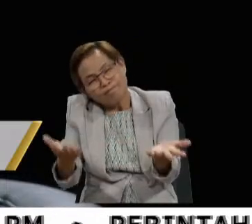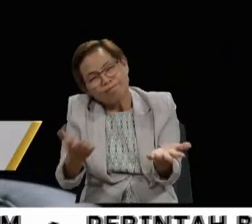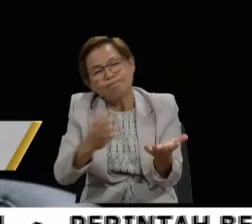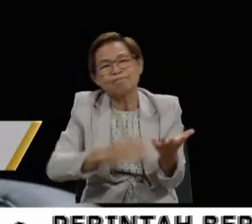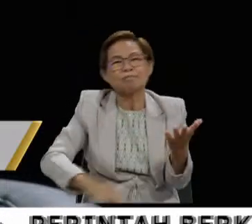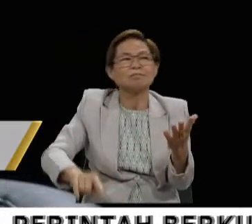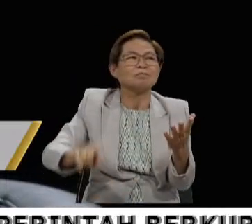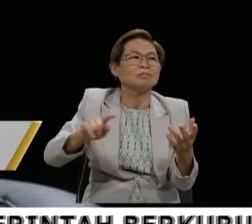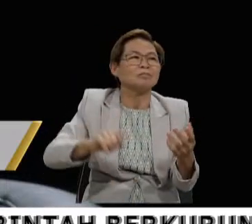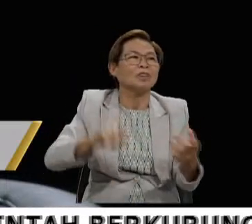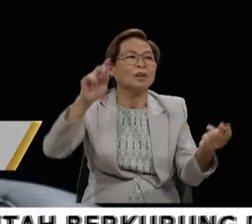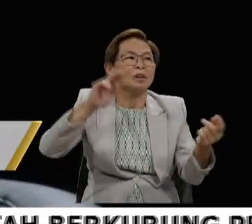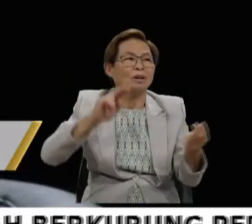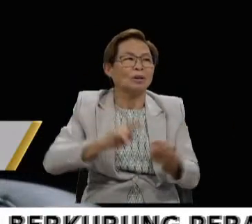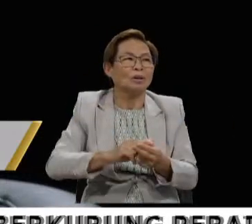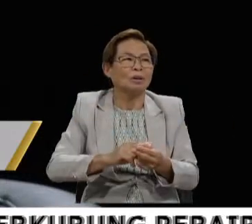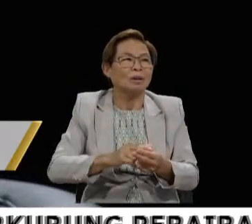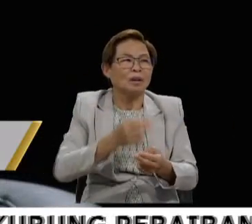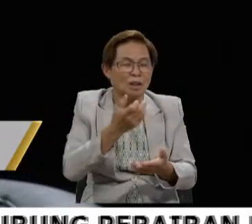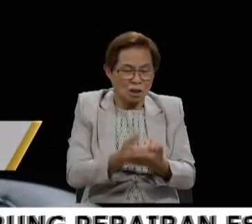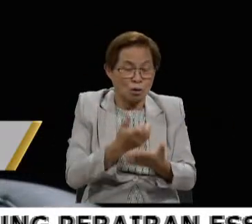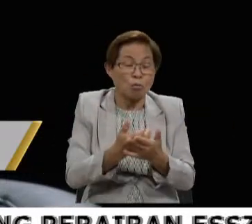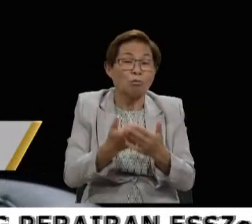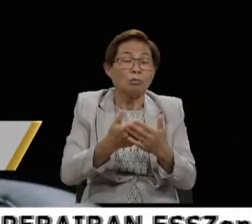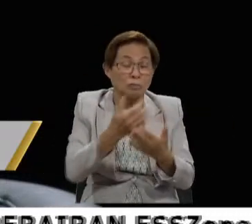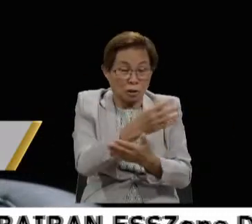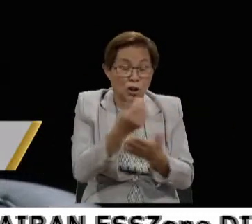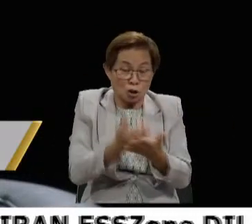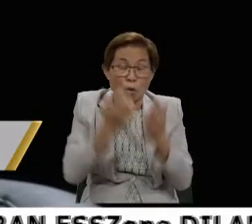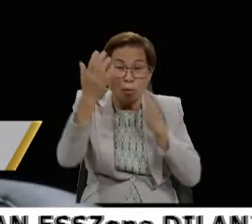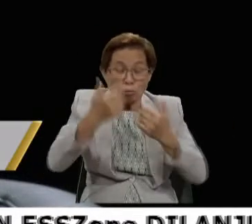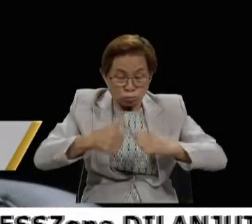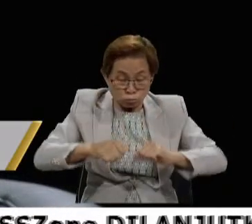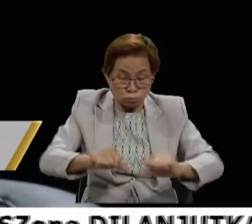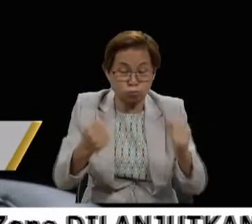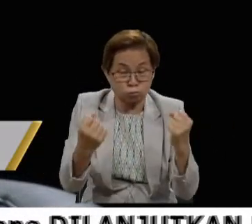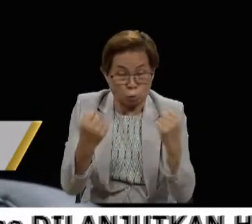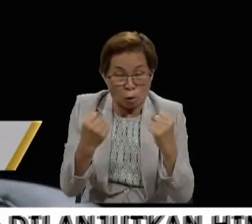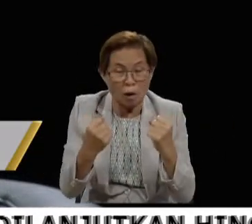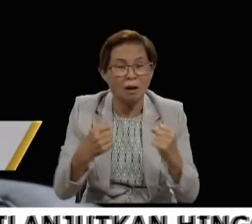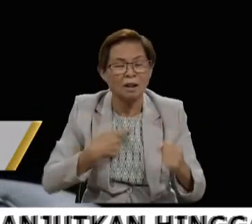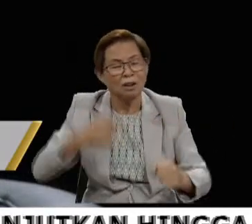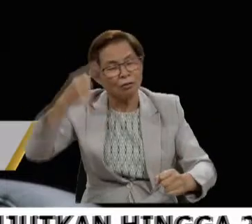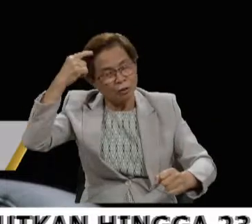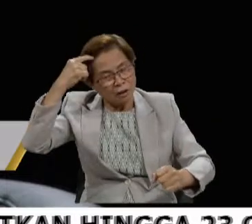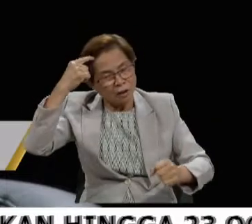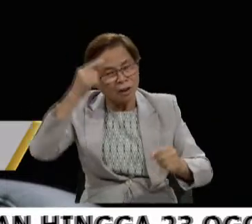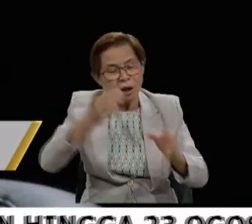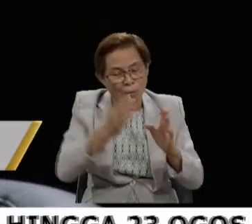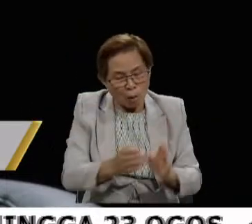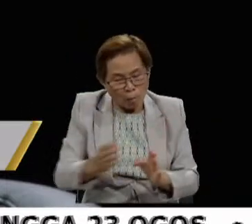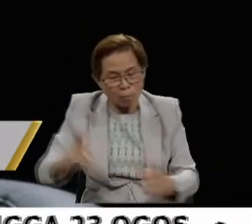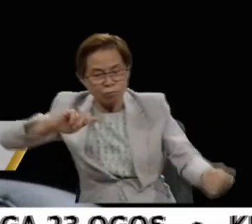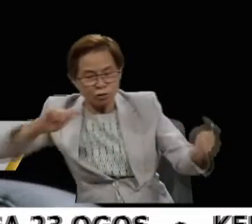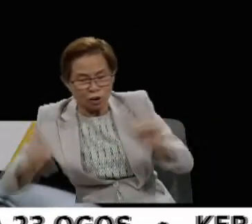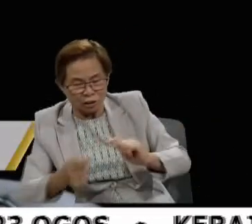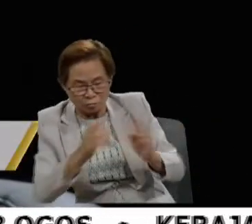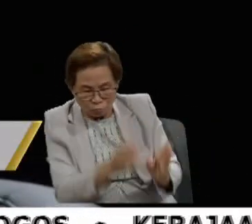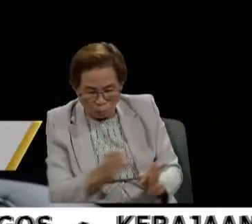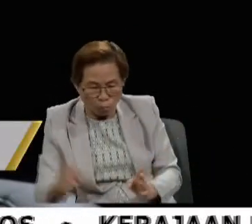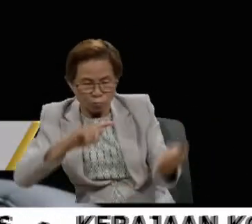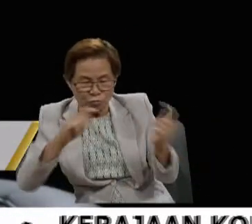kadang Perumahan ekonomi kita masih lagi Kukuh kita perlu berfikirkan about structur reform yang saya cakap tadi pembaharuan